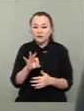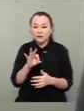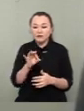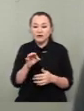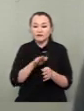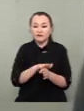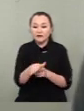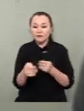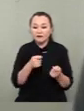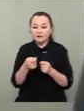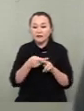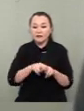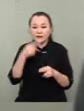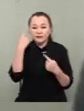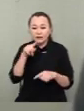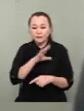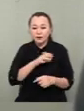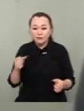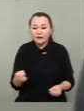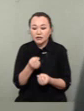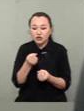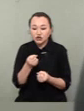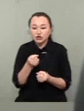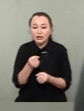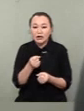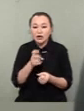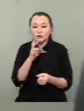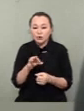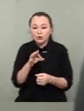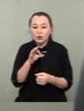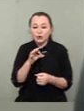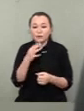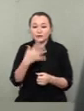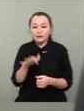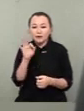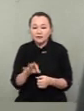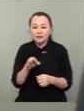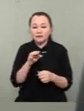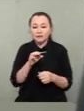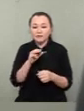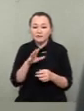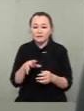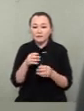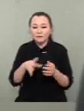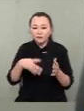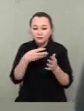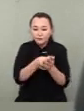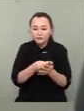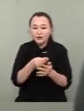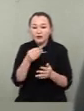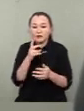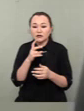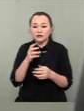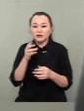целом правительством эта идея была поддержана, но только 50% возмещения субсидирования для